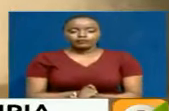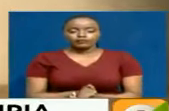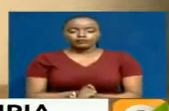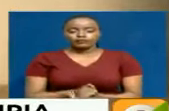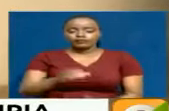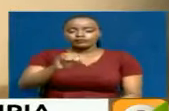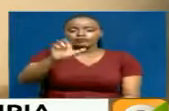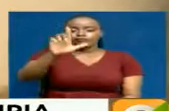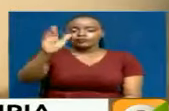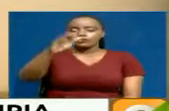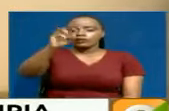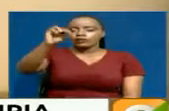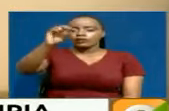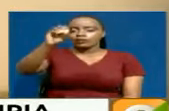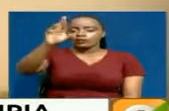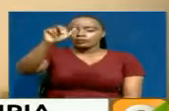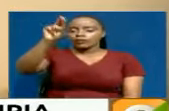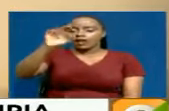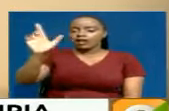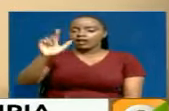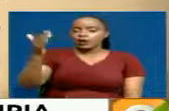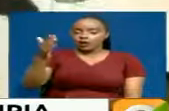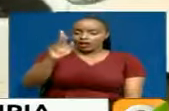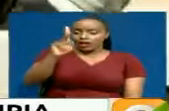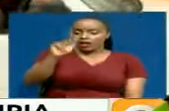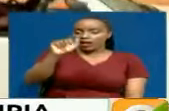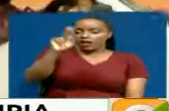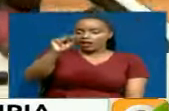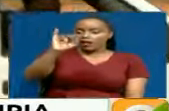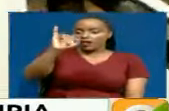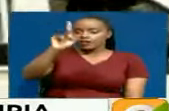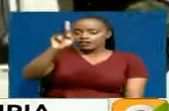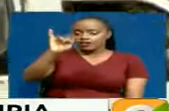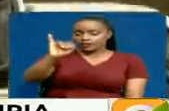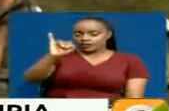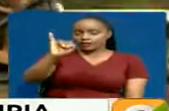Ol Moran, eneo la Laikipia hapa Kaliki.